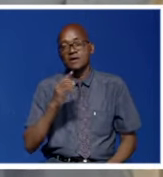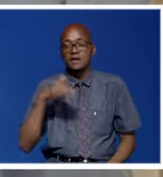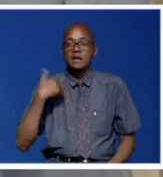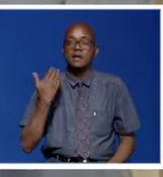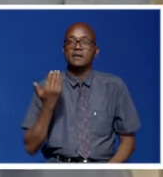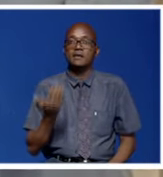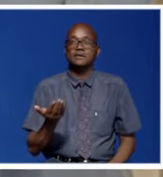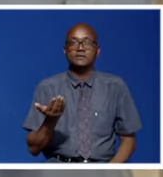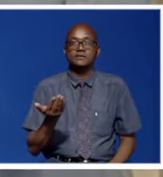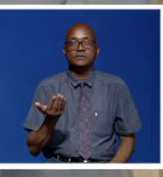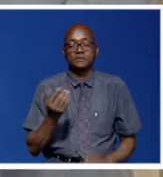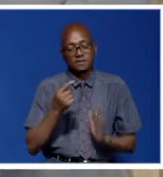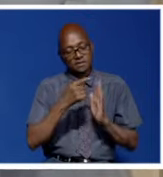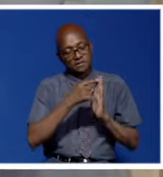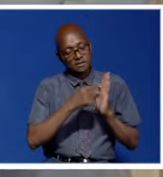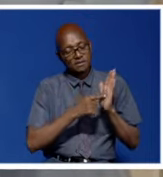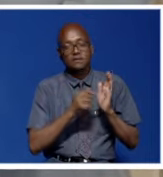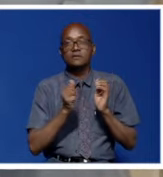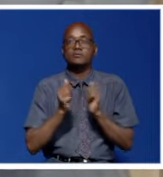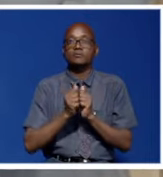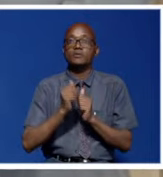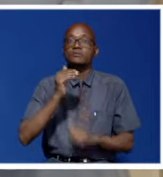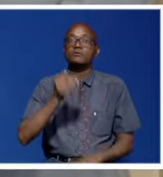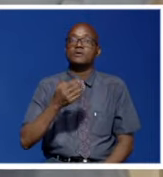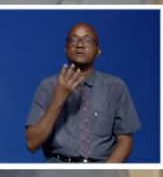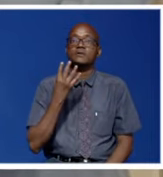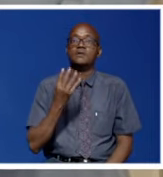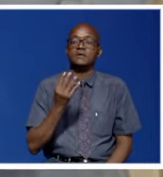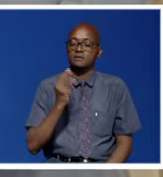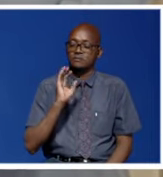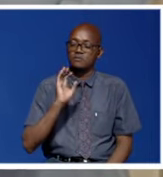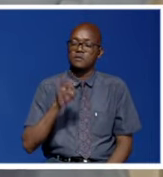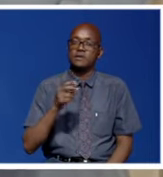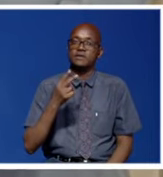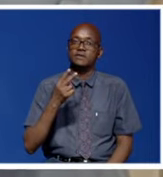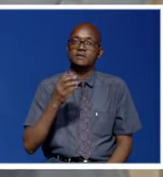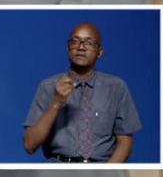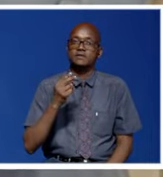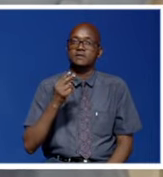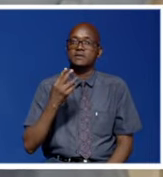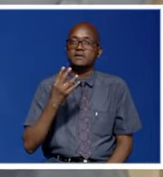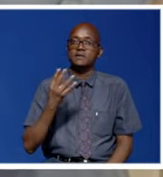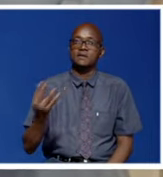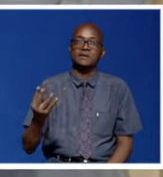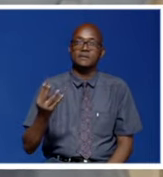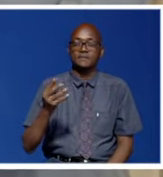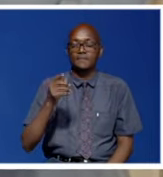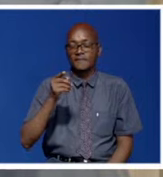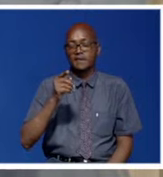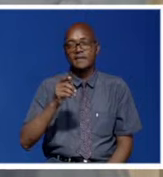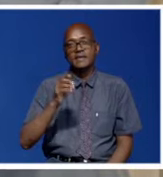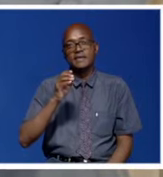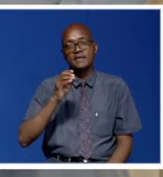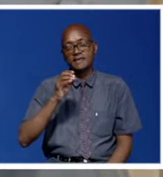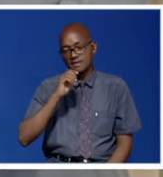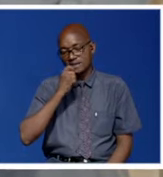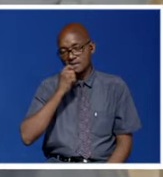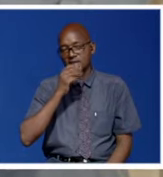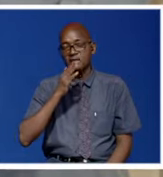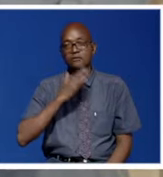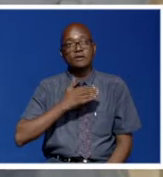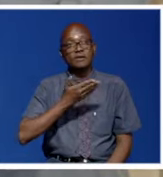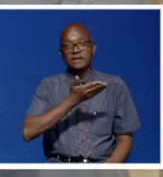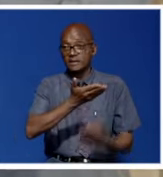kesho tarehe 10 mwezi wa 4 mwaka 2024 itakuwa ni Eidul Fitri.